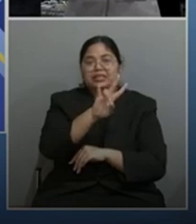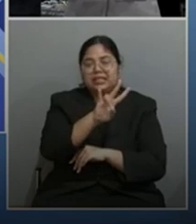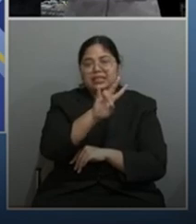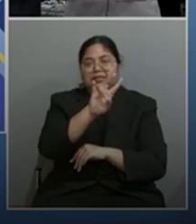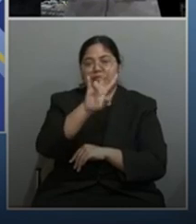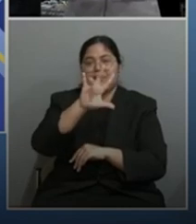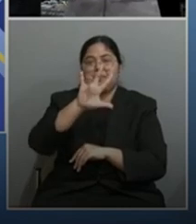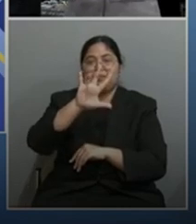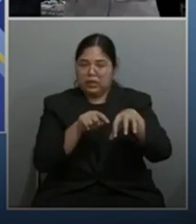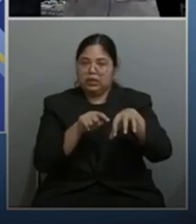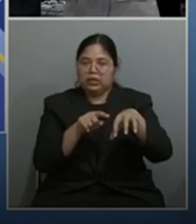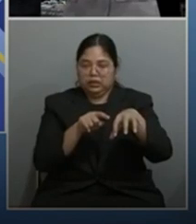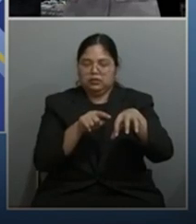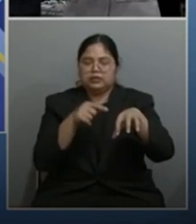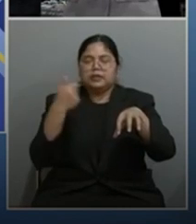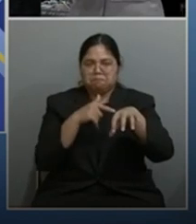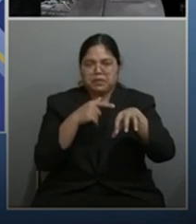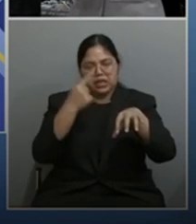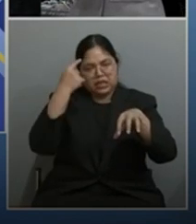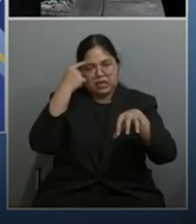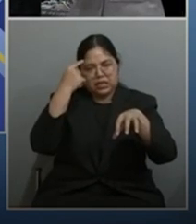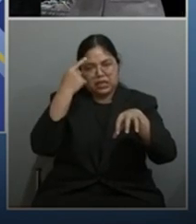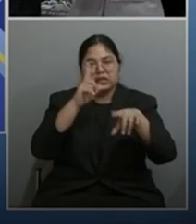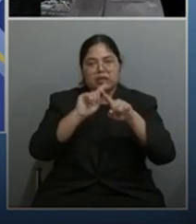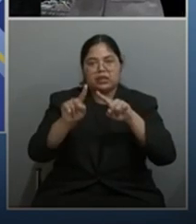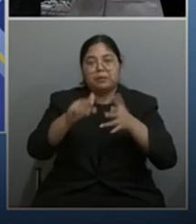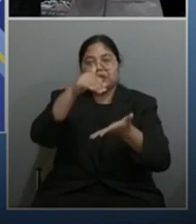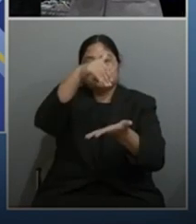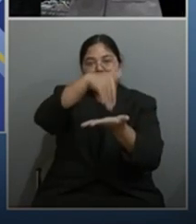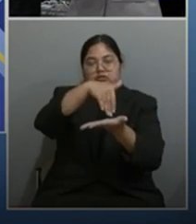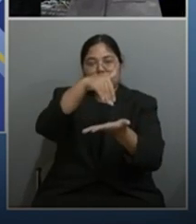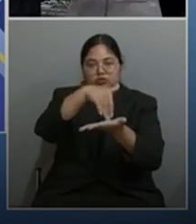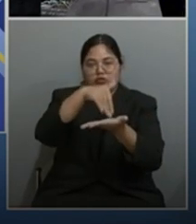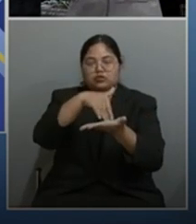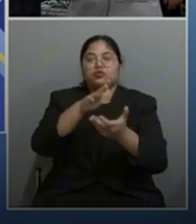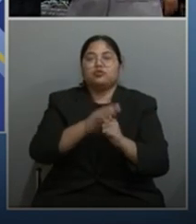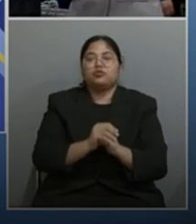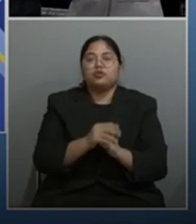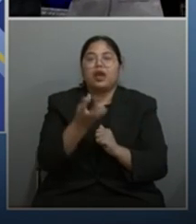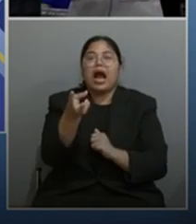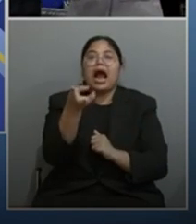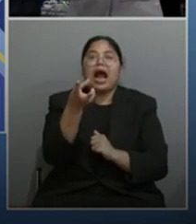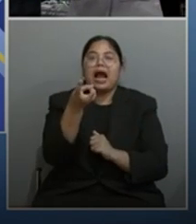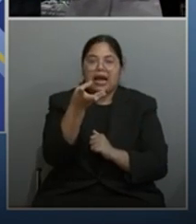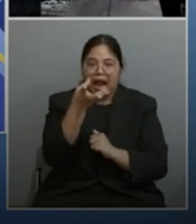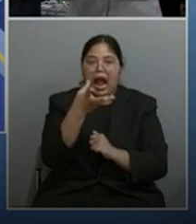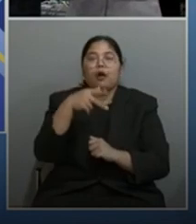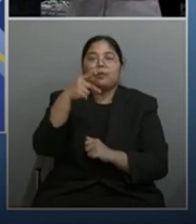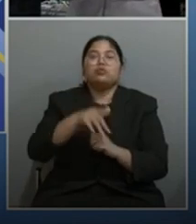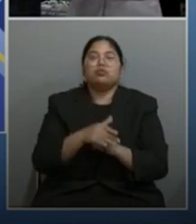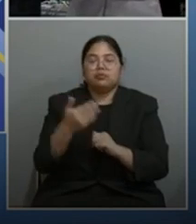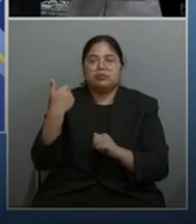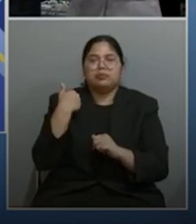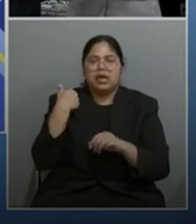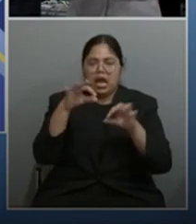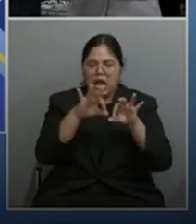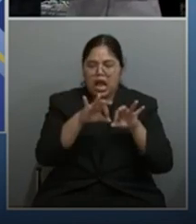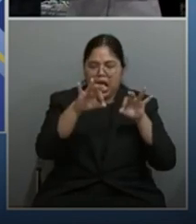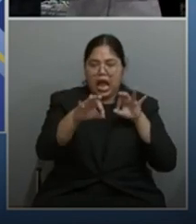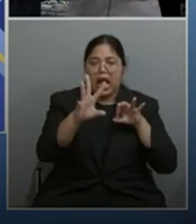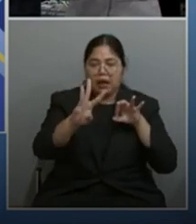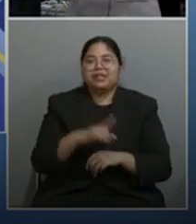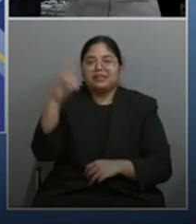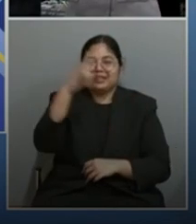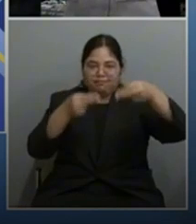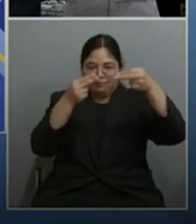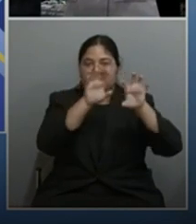ล้านบาทสถานที่ตั้ง ที่ตั้งศของศูยวิจัยเข้าพัทรุงค่ะอยู่ห่างกับตัเมืองประมาณสิ